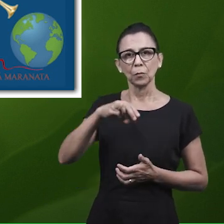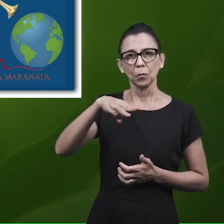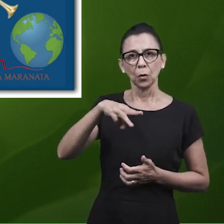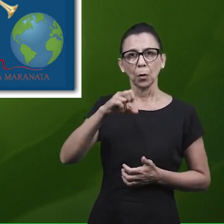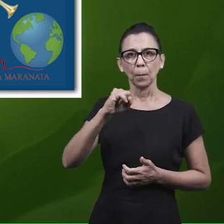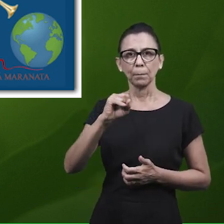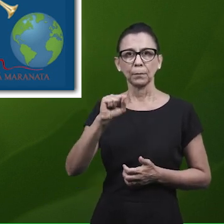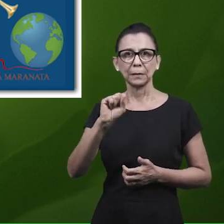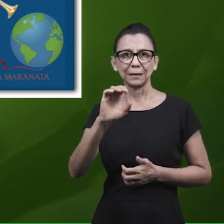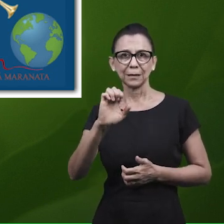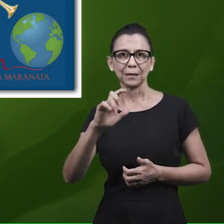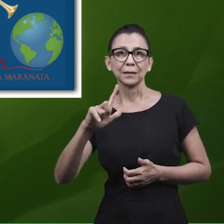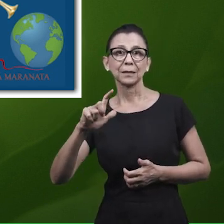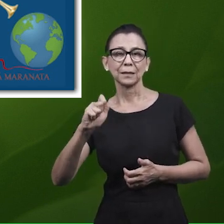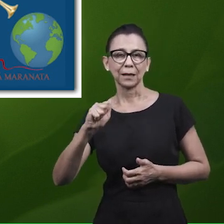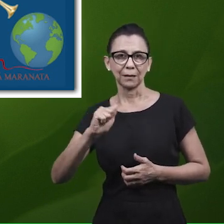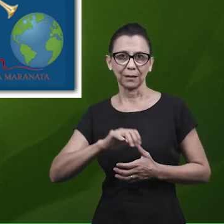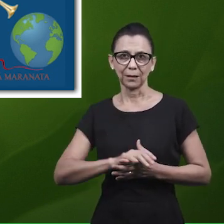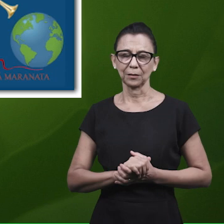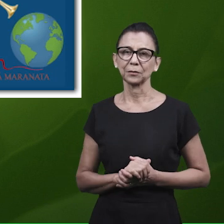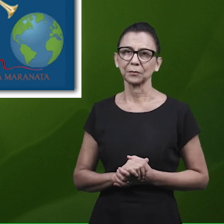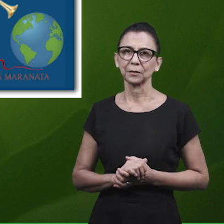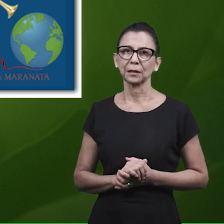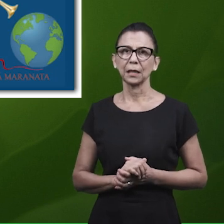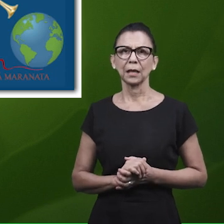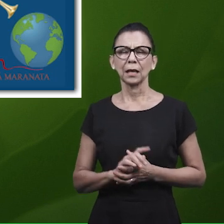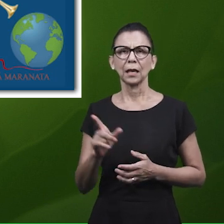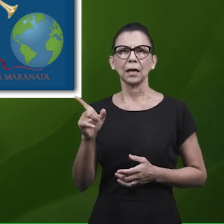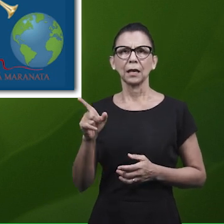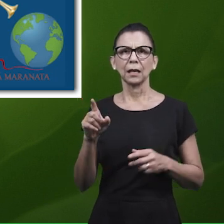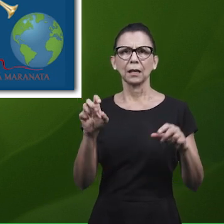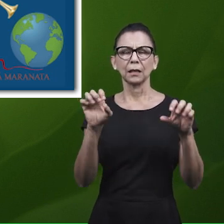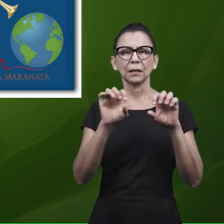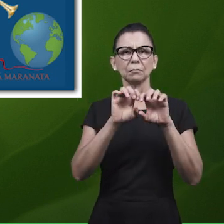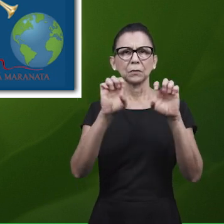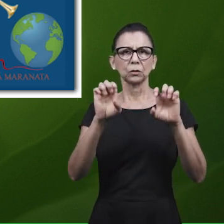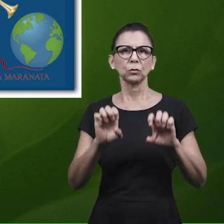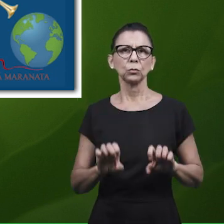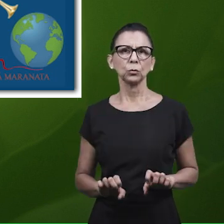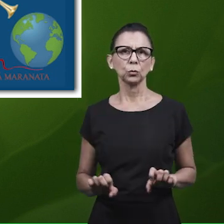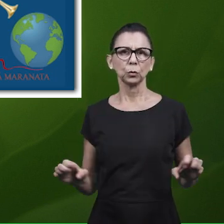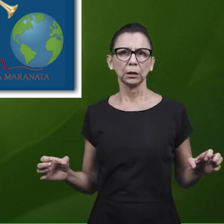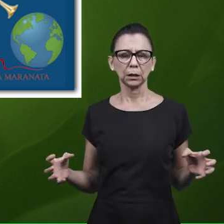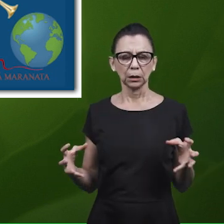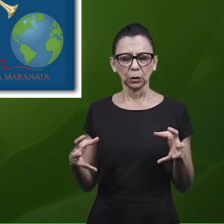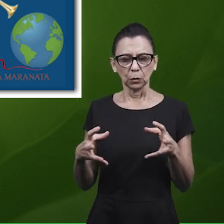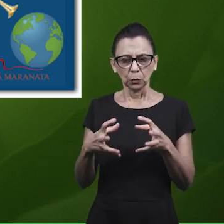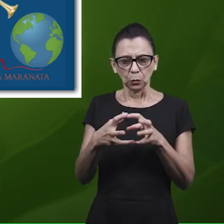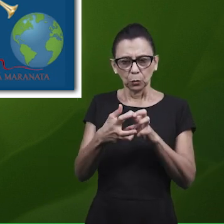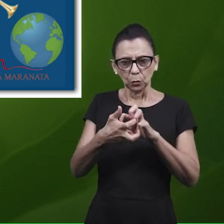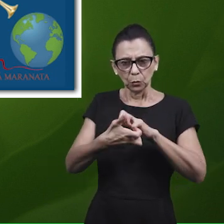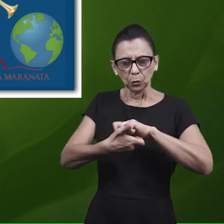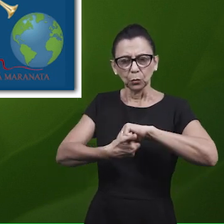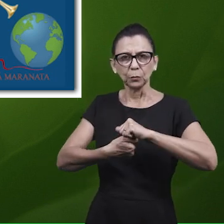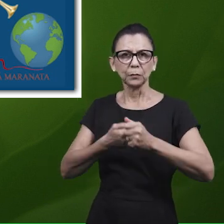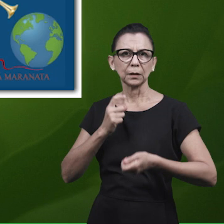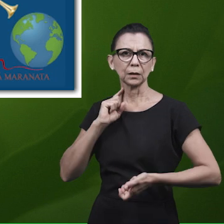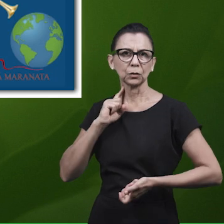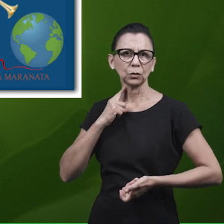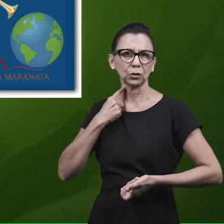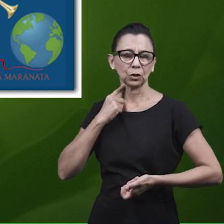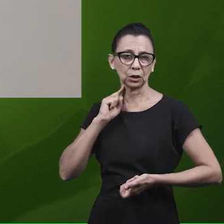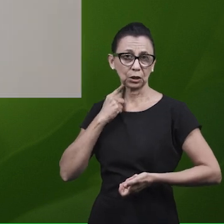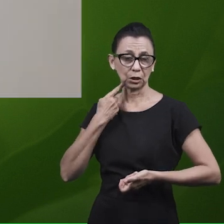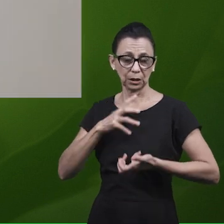dans, dans le diapositive. Cette micelle, c'est une structure qui enveloppe la molécule